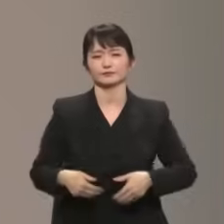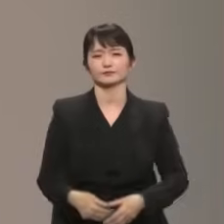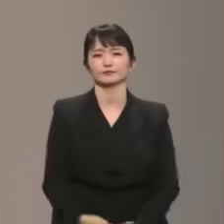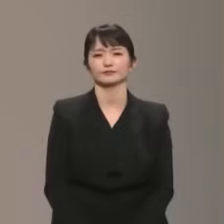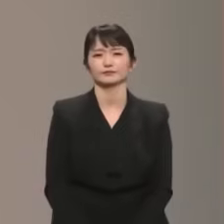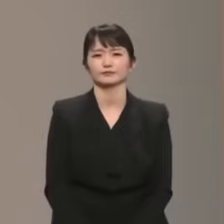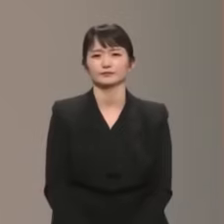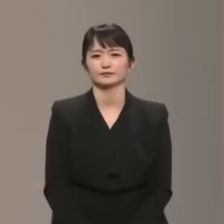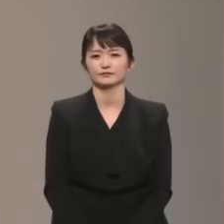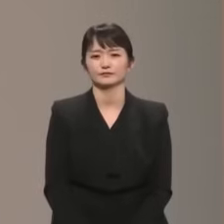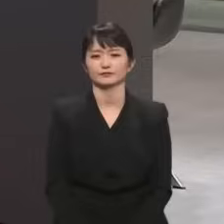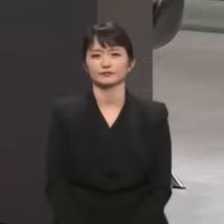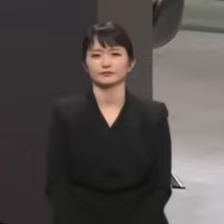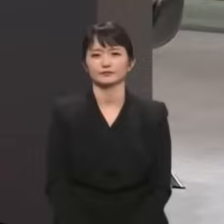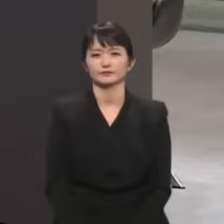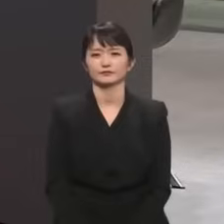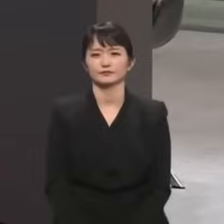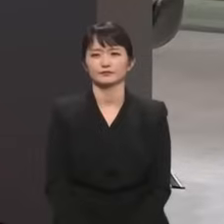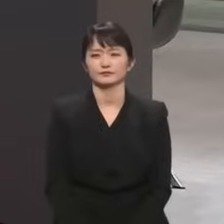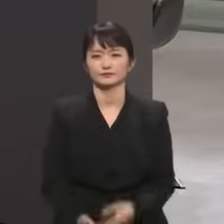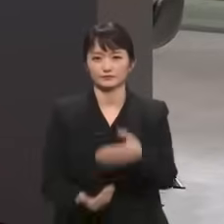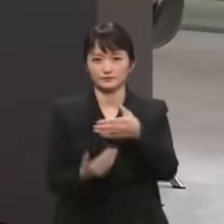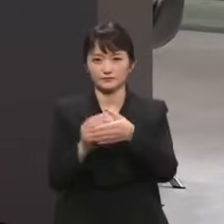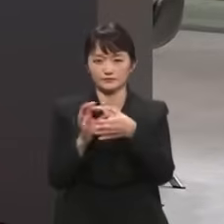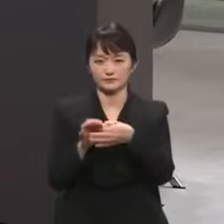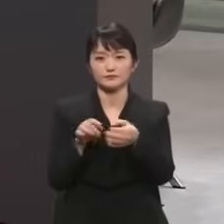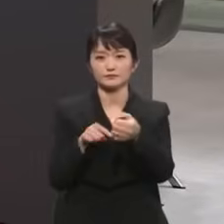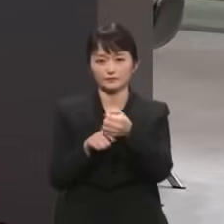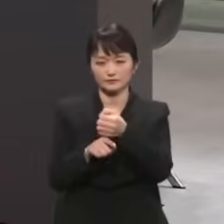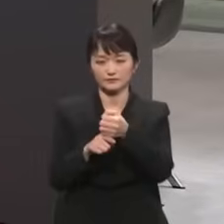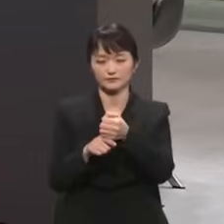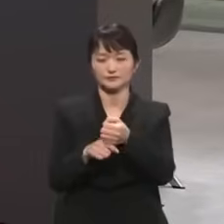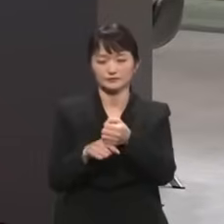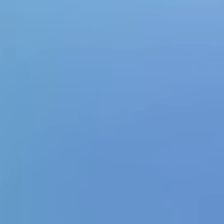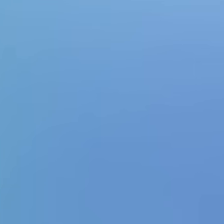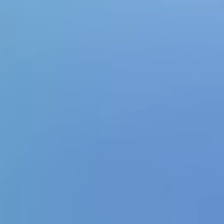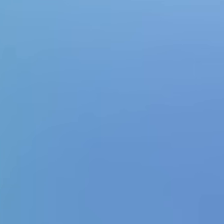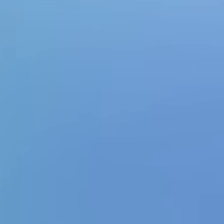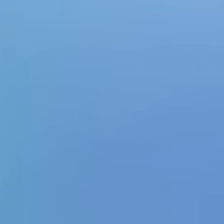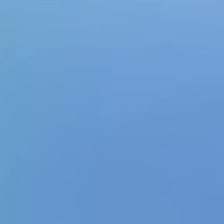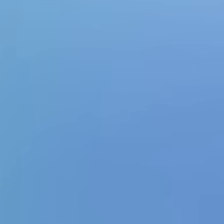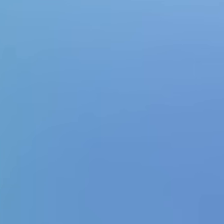보여집니다네 알겠습니다 사을 통해 에서 좀 의미를 좀